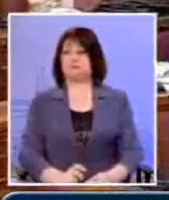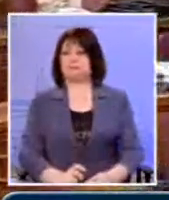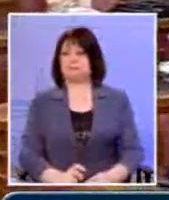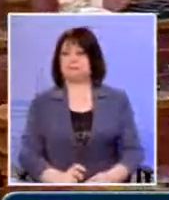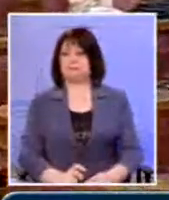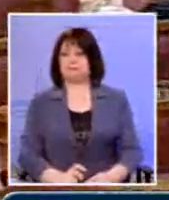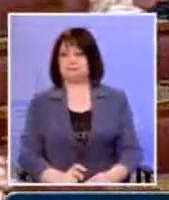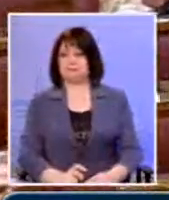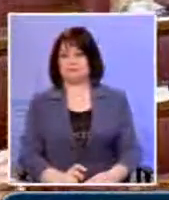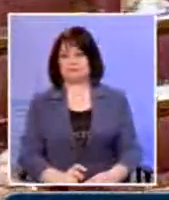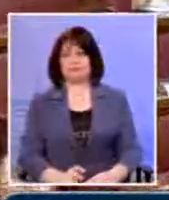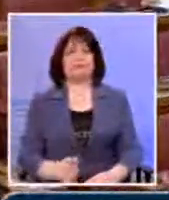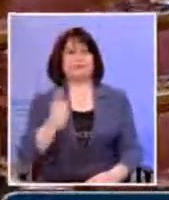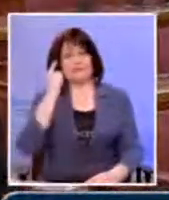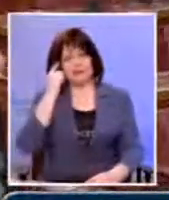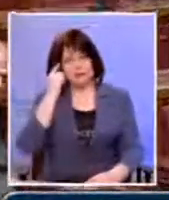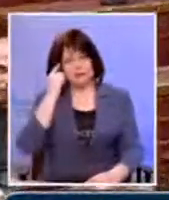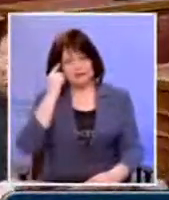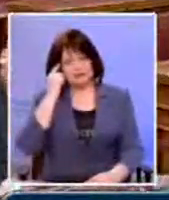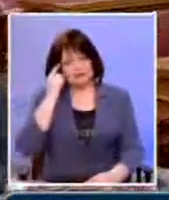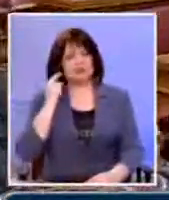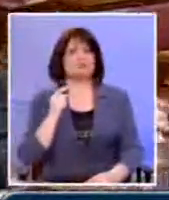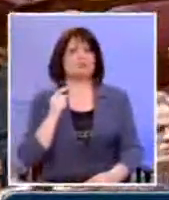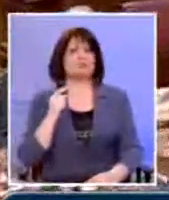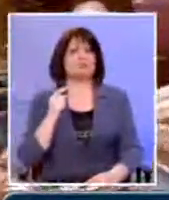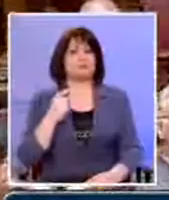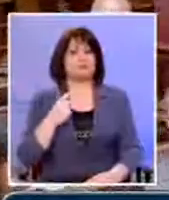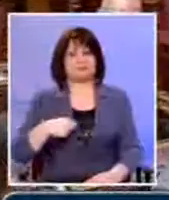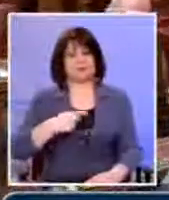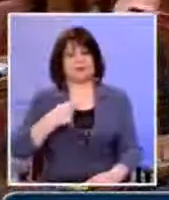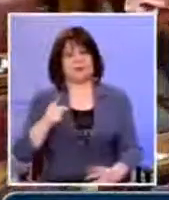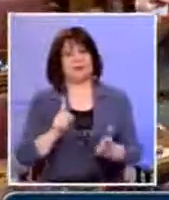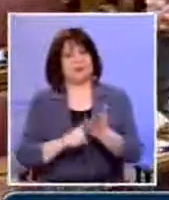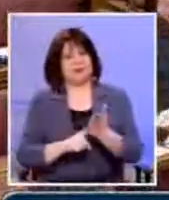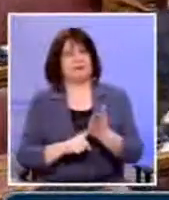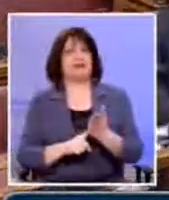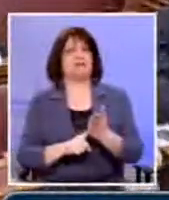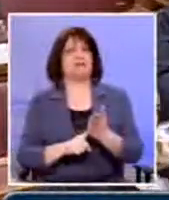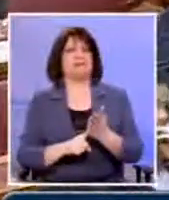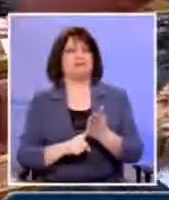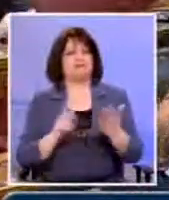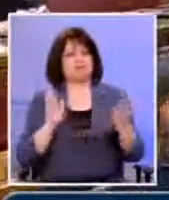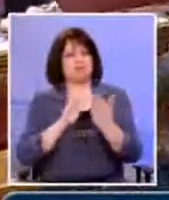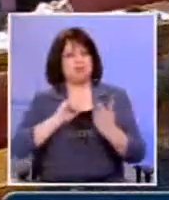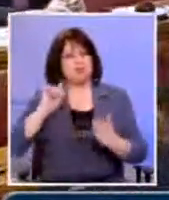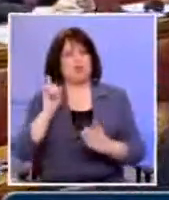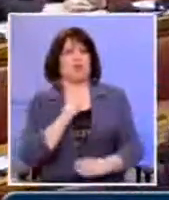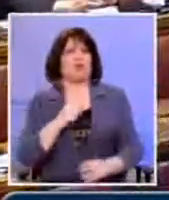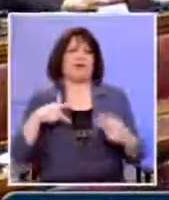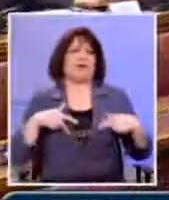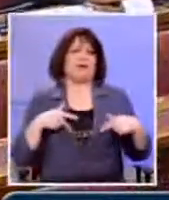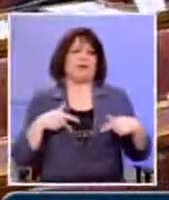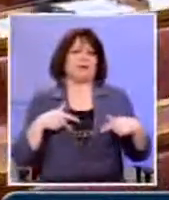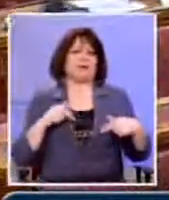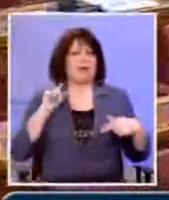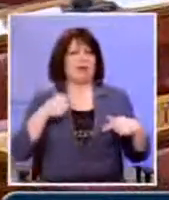Νομίζω ότι αυτή τη στάση θα την τηρήσουν, την τηρούν μάλλον όλα τα μέλη της παρούσας